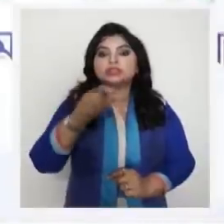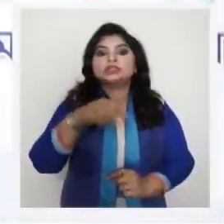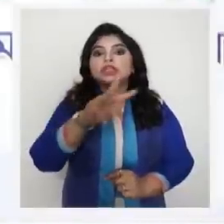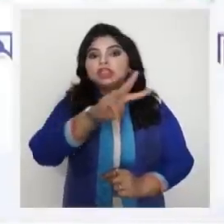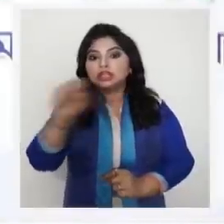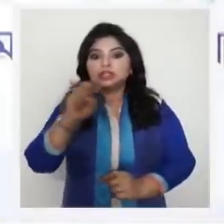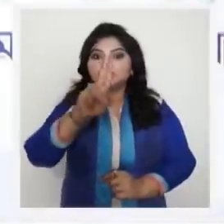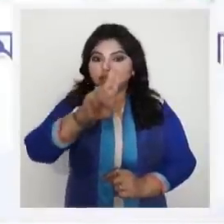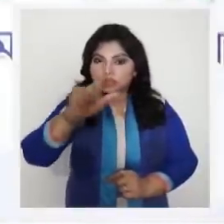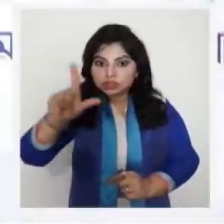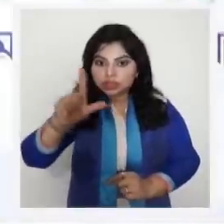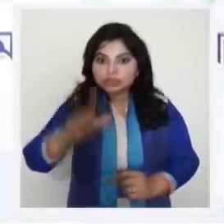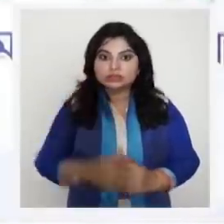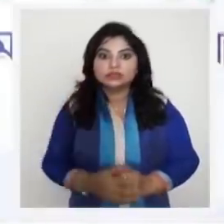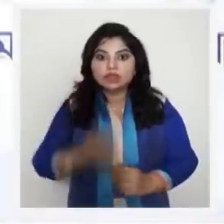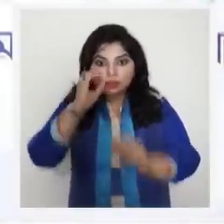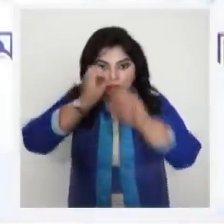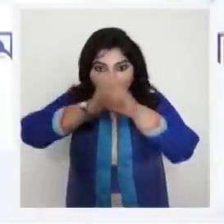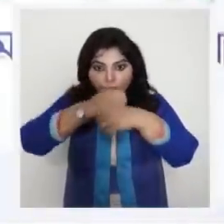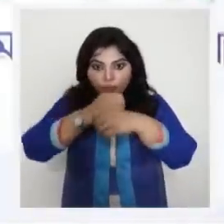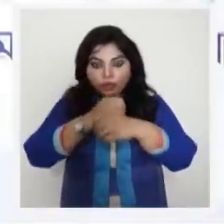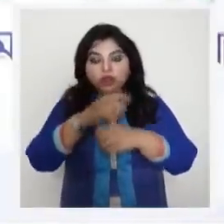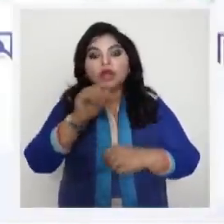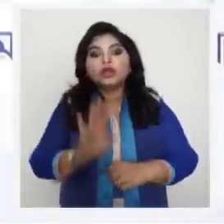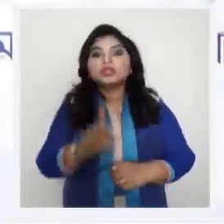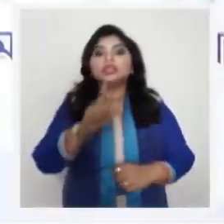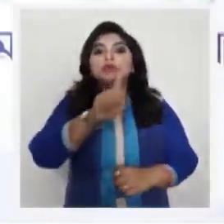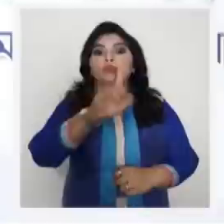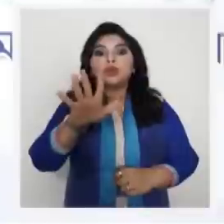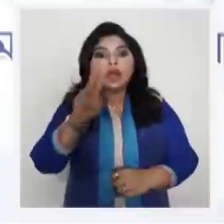গত 24 ঘন্টায় নমুনা সংগৃহীত হয়েছে 16,327টি